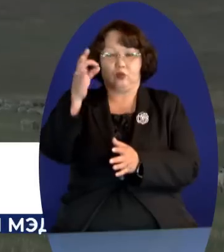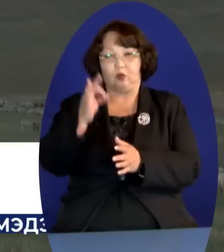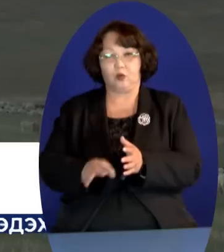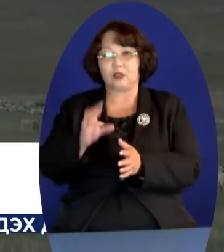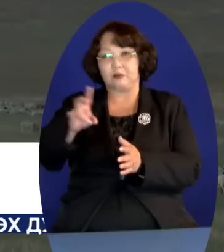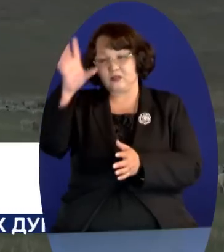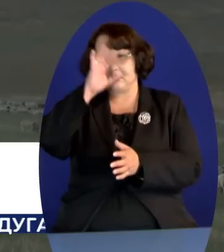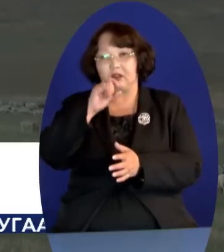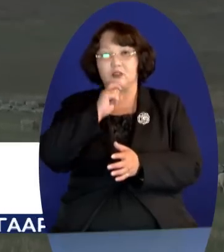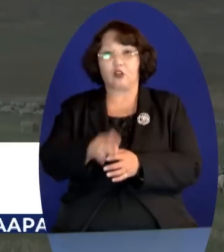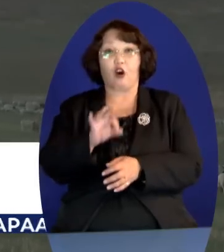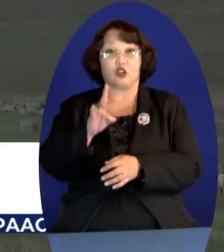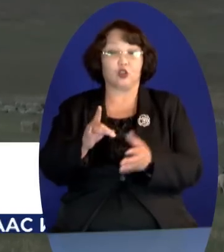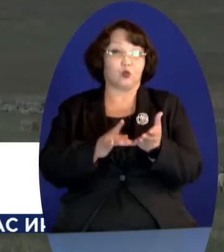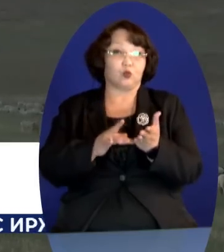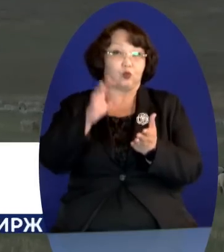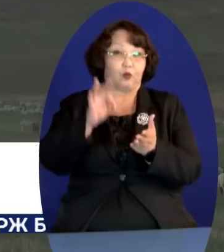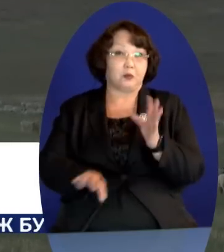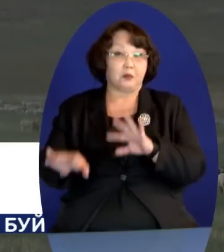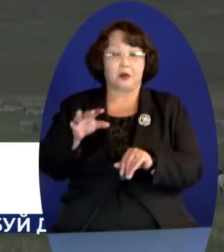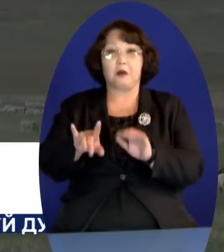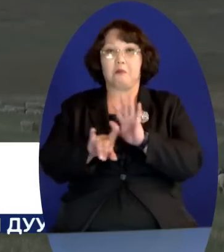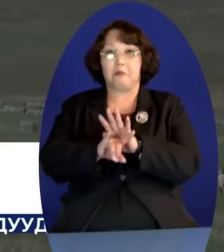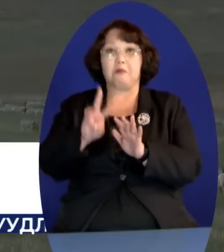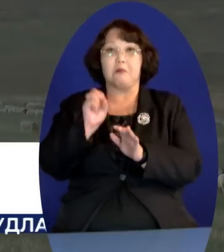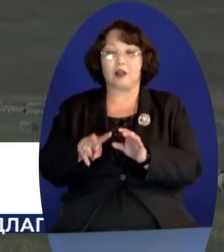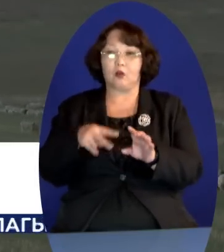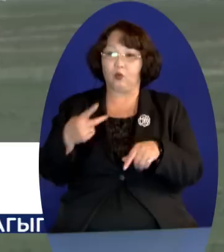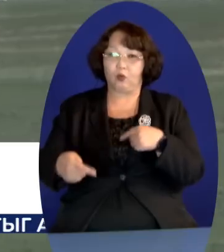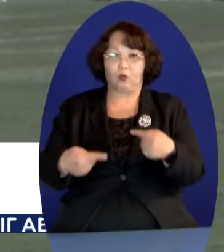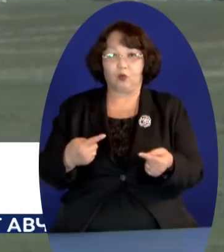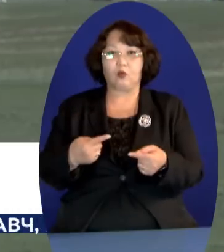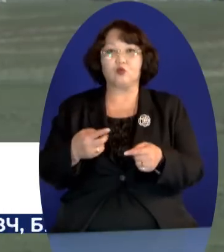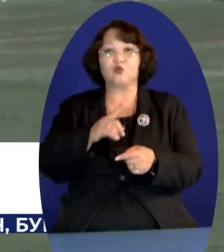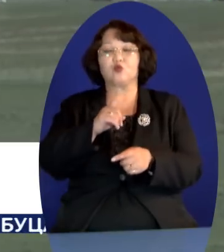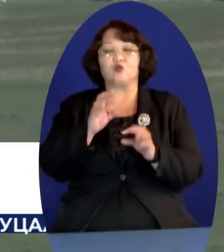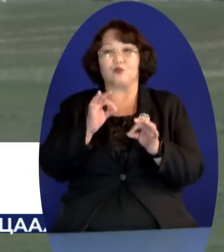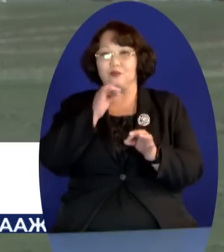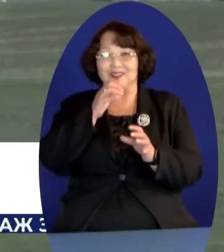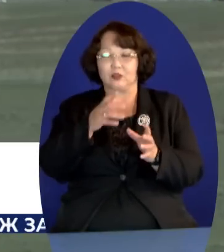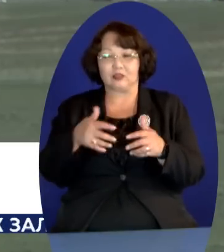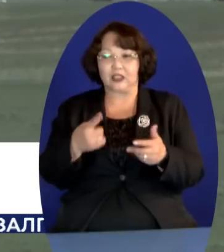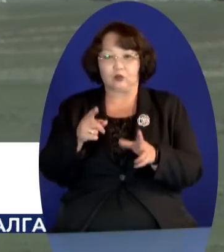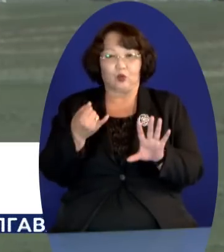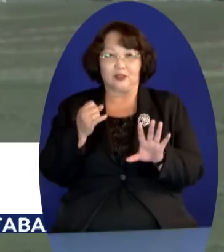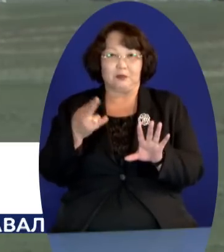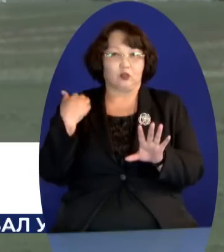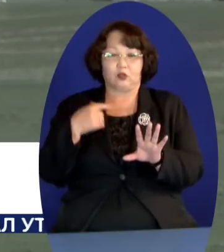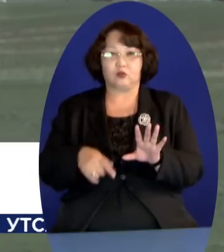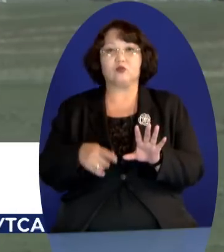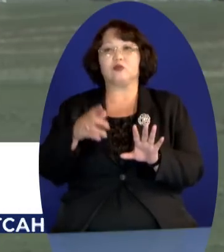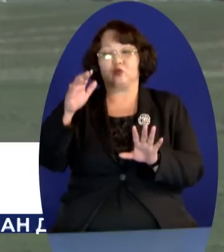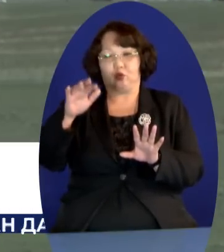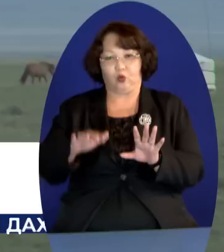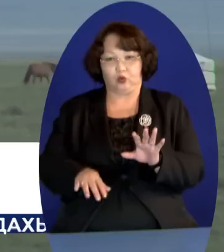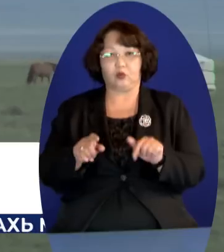онцлсон. Мөн оны дундаж үетэй харьцуулахад малын зүү сорогдол 1.6 сая орчим байдаг бол энэ жил 118 мянган толгой болж